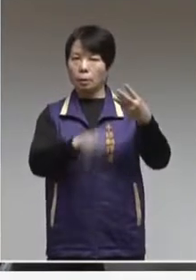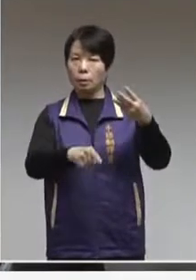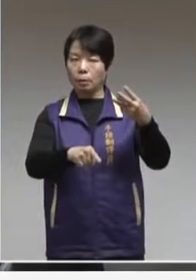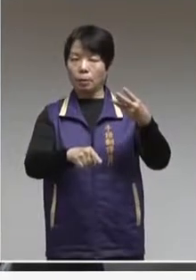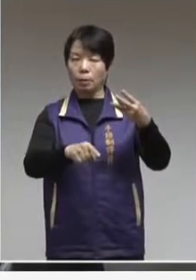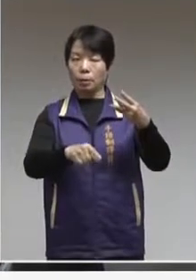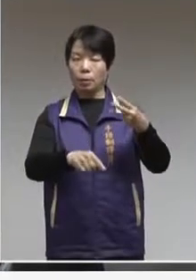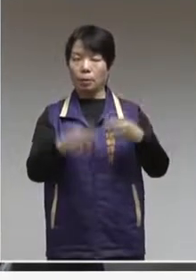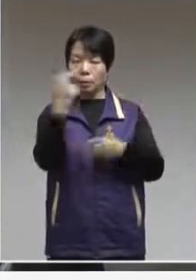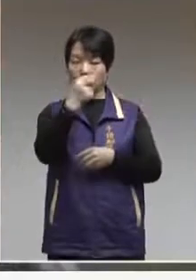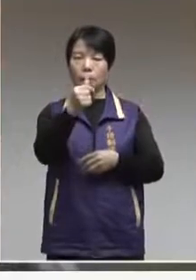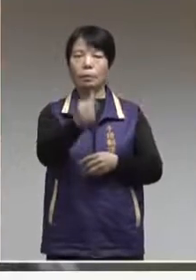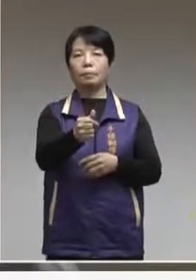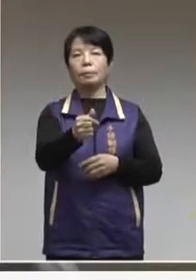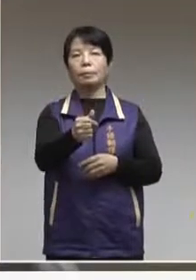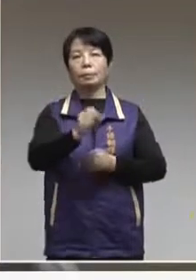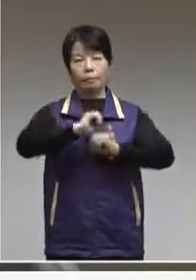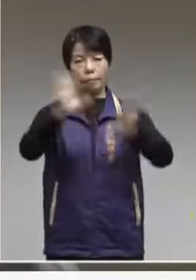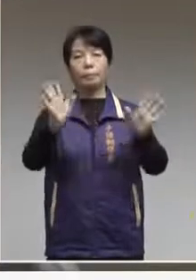土确诊个案。